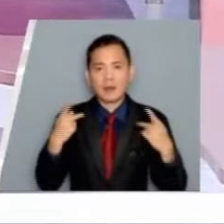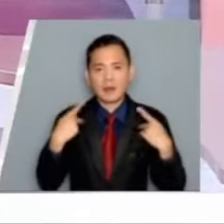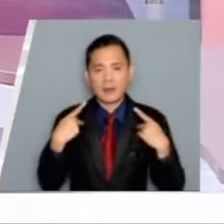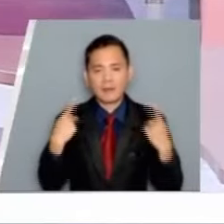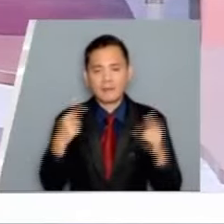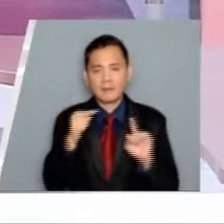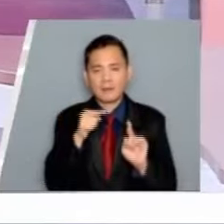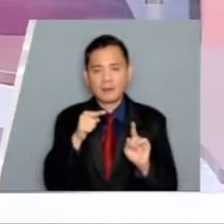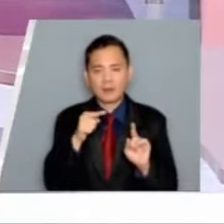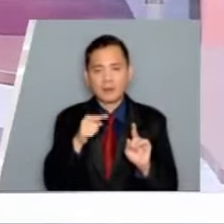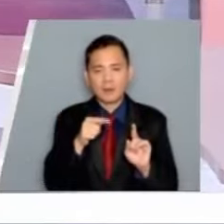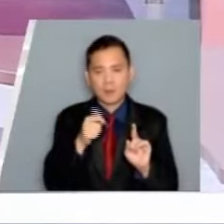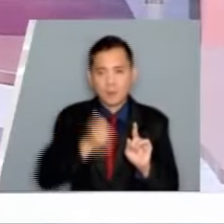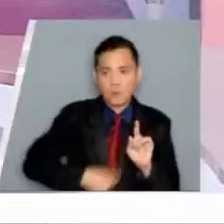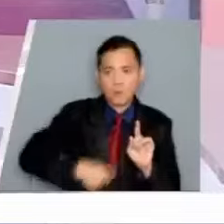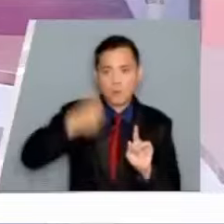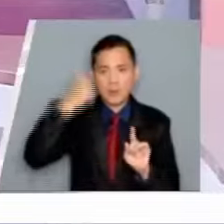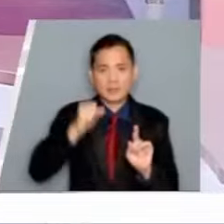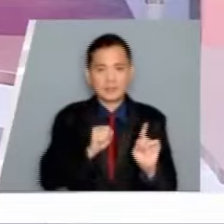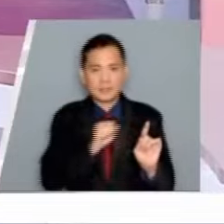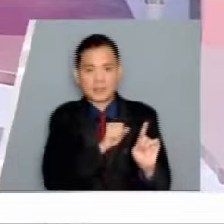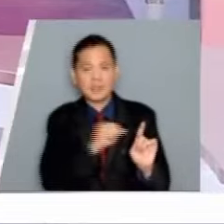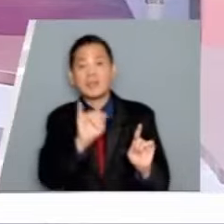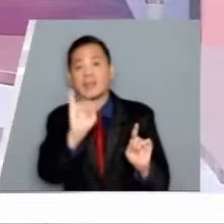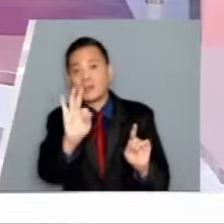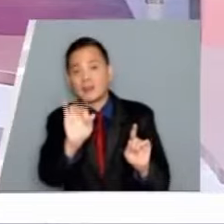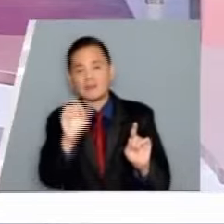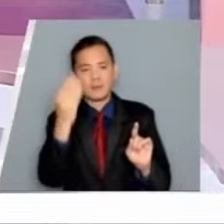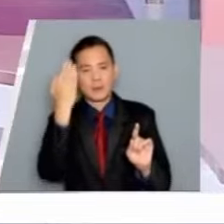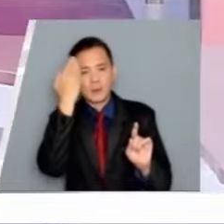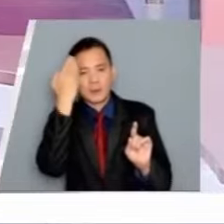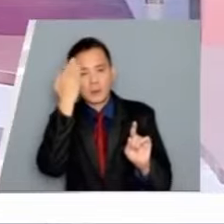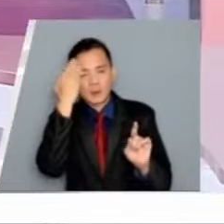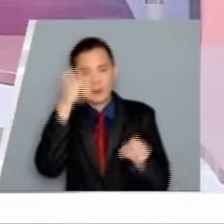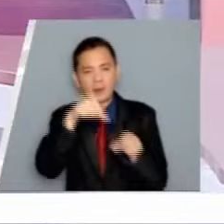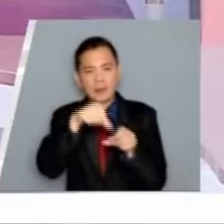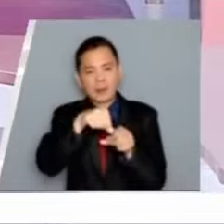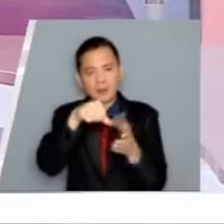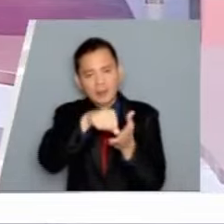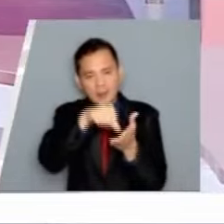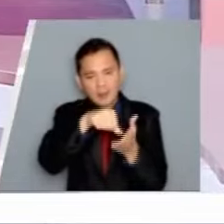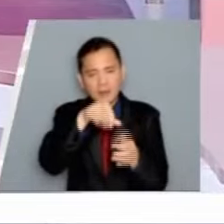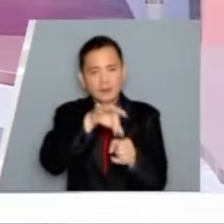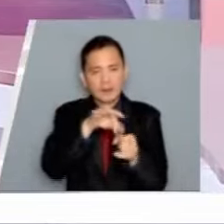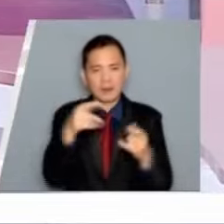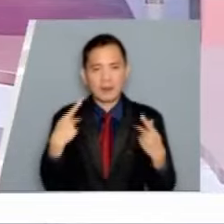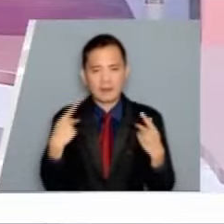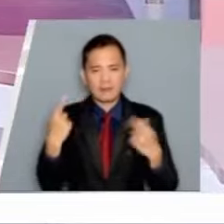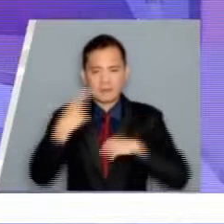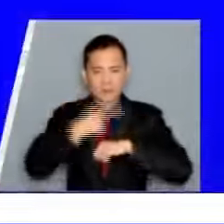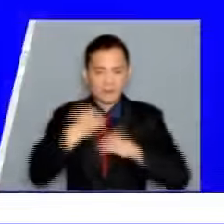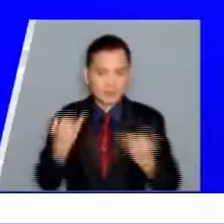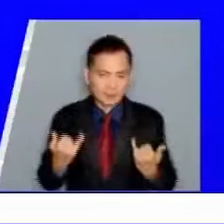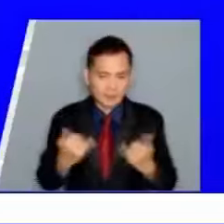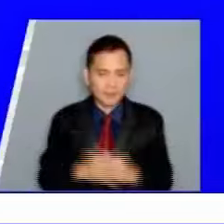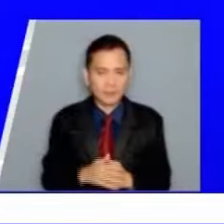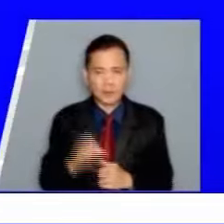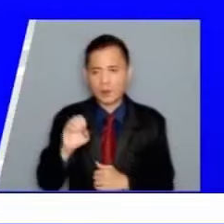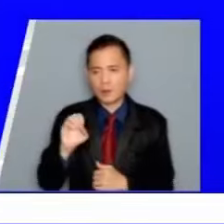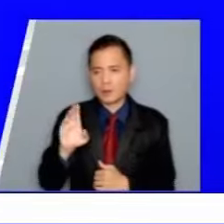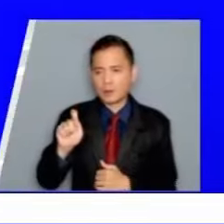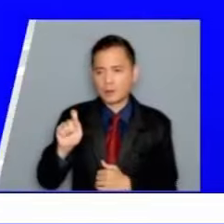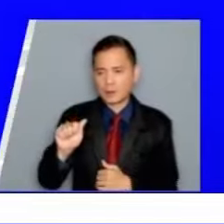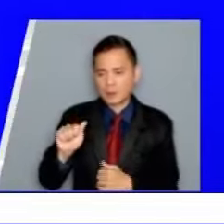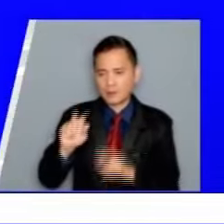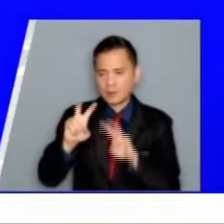2025 elections base sa pinakahuling tugo ng massa survey ng Octa research pinapili ng Octa research ang mga respondent